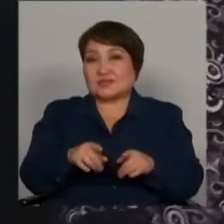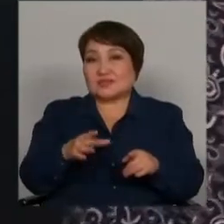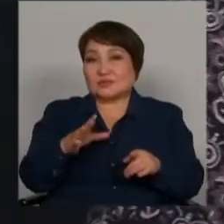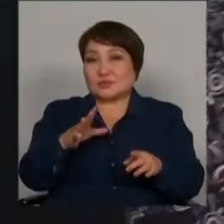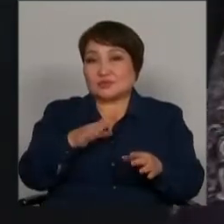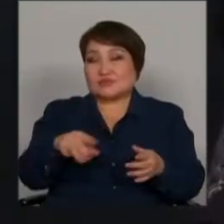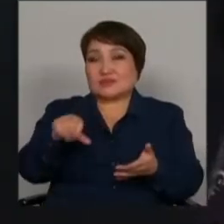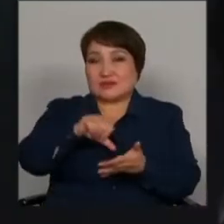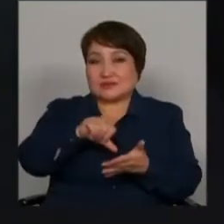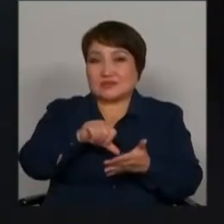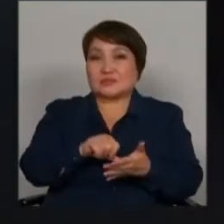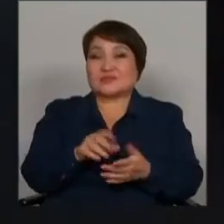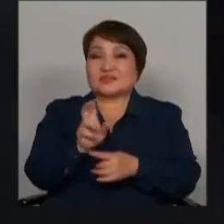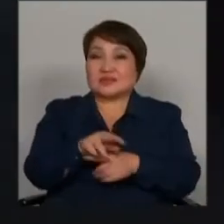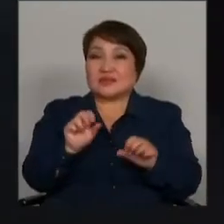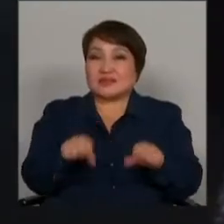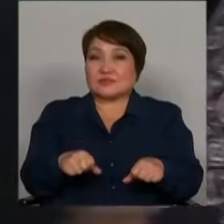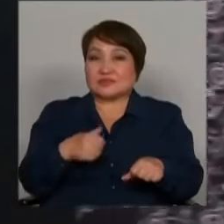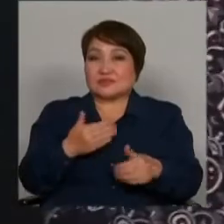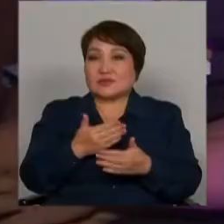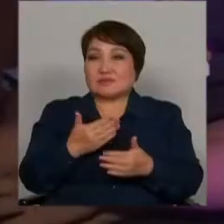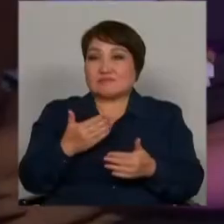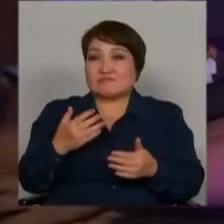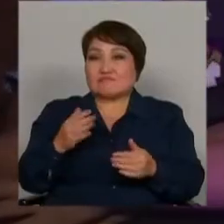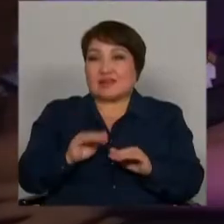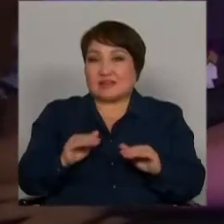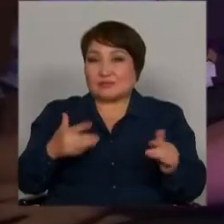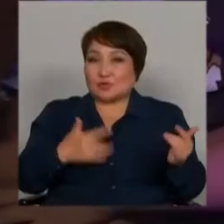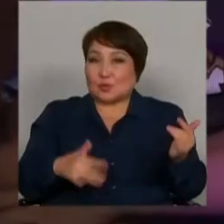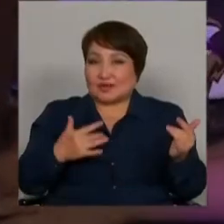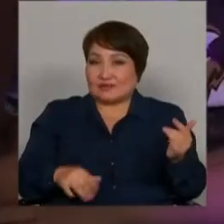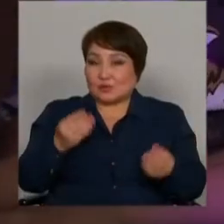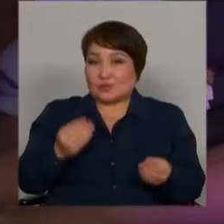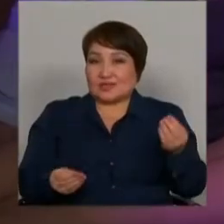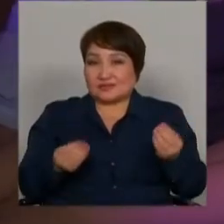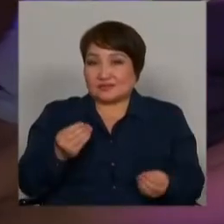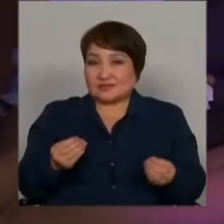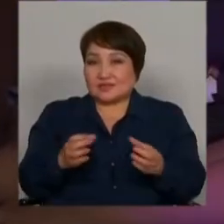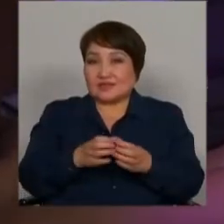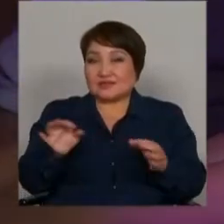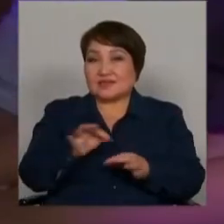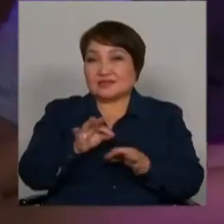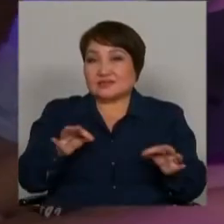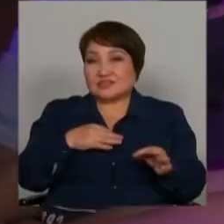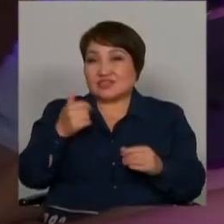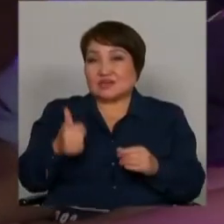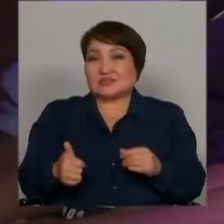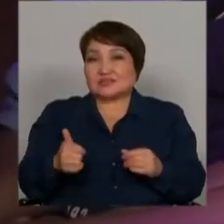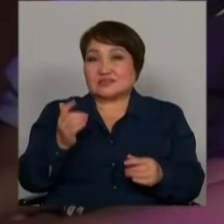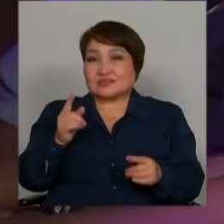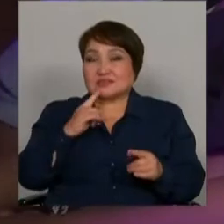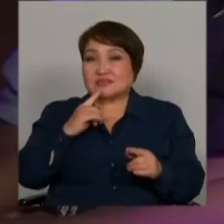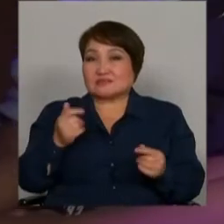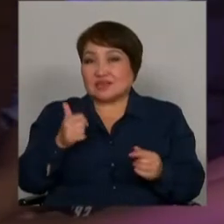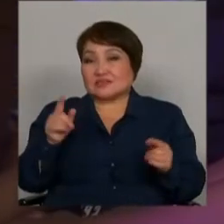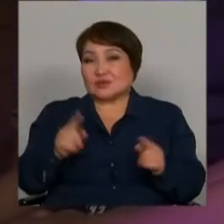қатысамыз даже, келе аламыз. Өзім балаларым домбырада ойнайды мен. Оркестрлер жақсы, әрбір. Өлең айтып жатыр,